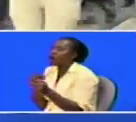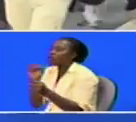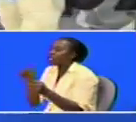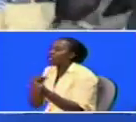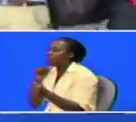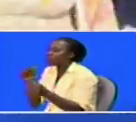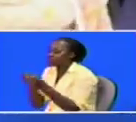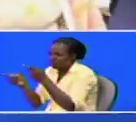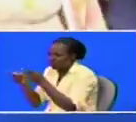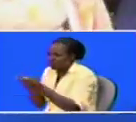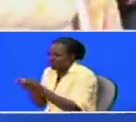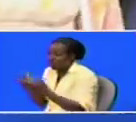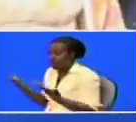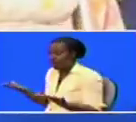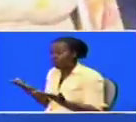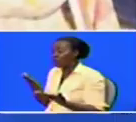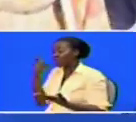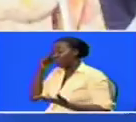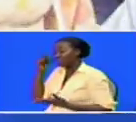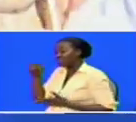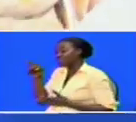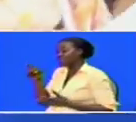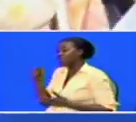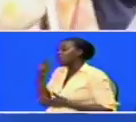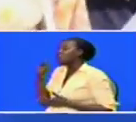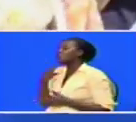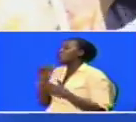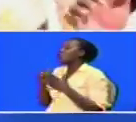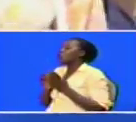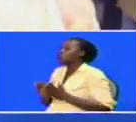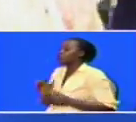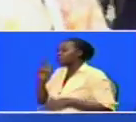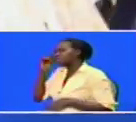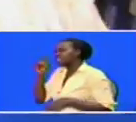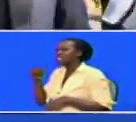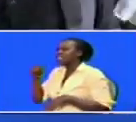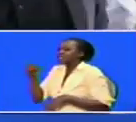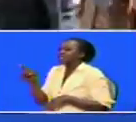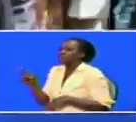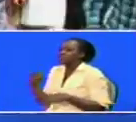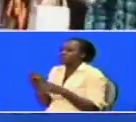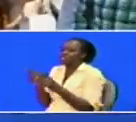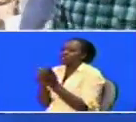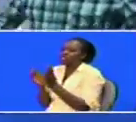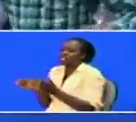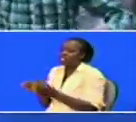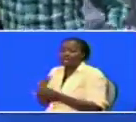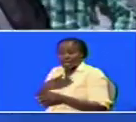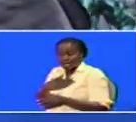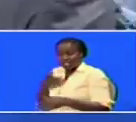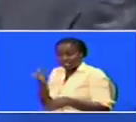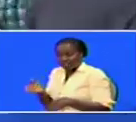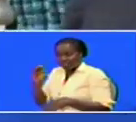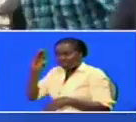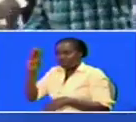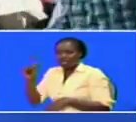kuangalia vile anavyotaka yeye. Unaelewa? Kwa hivyo kila mtu ataangalia anavyotaka, lakini madaktari kwetu sisi ni CBA. Naam, kuna